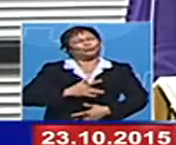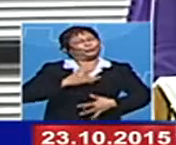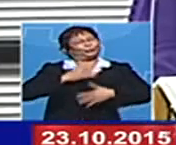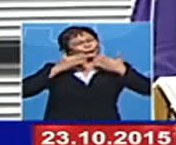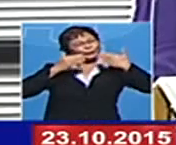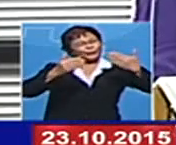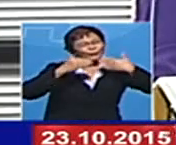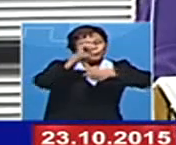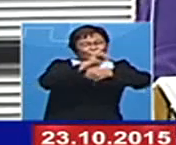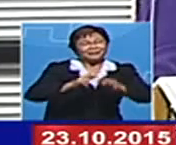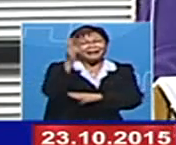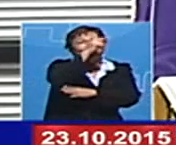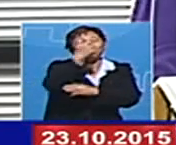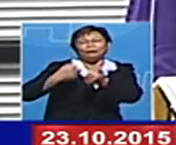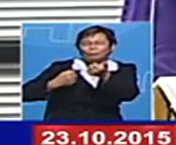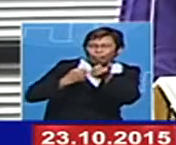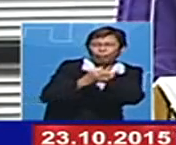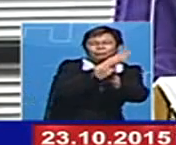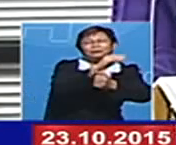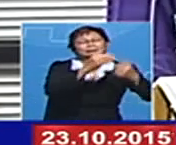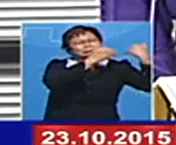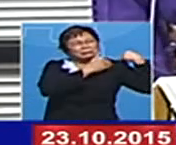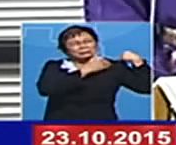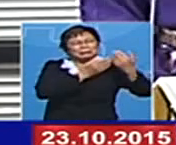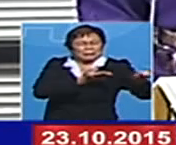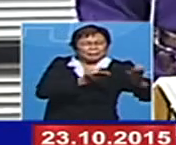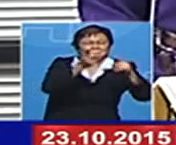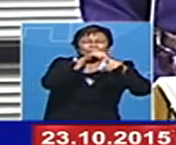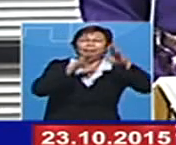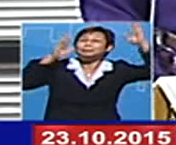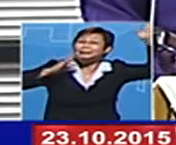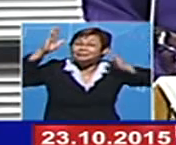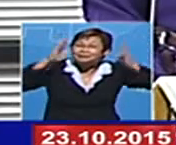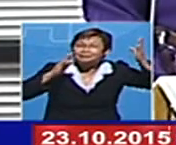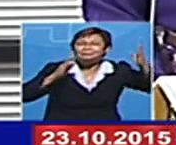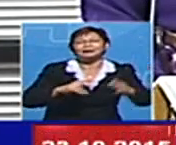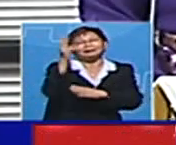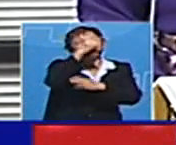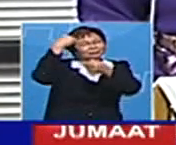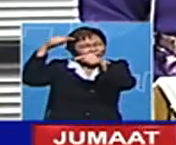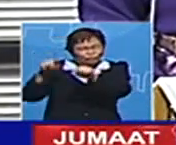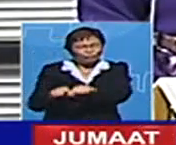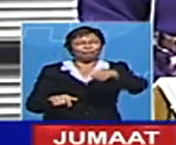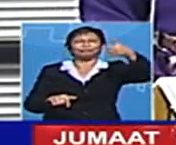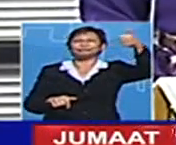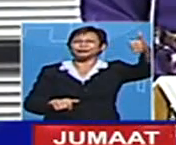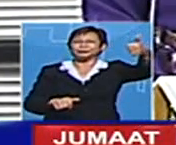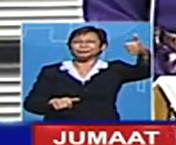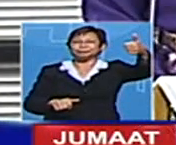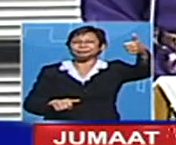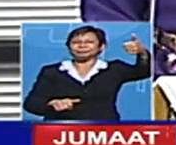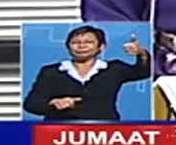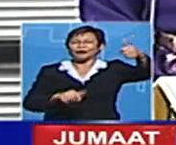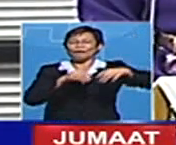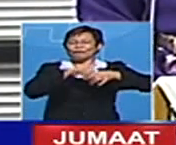awam atas segala sumbangan dan khidmat Bakti kepada negara kerajaan bersetuju pertama